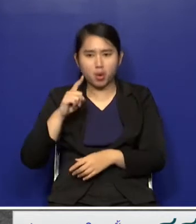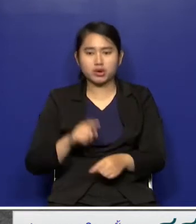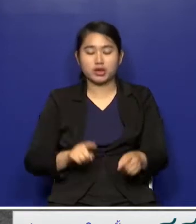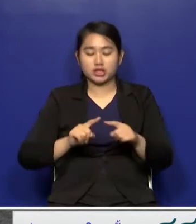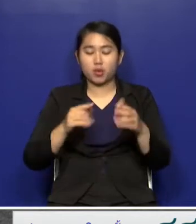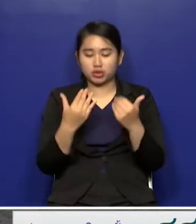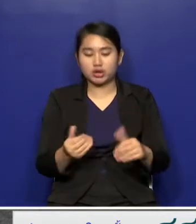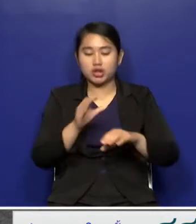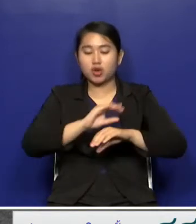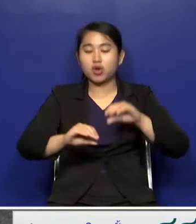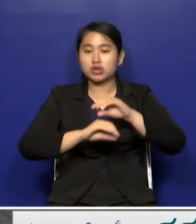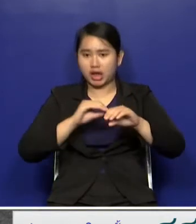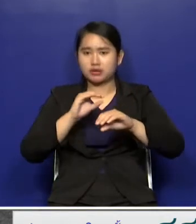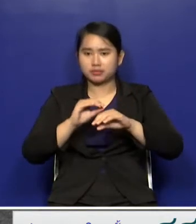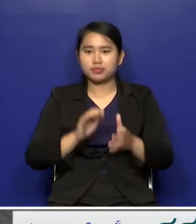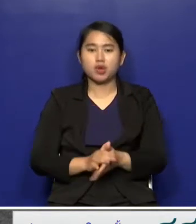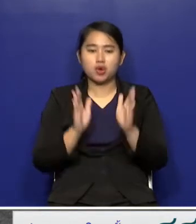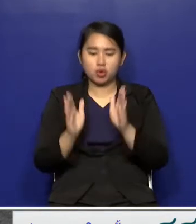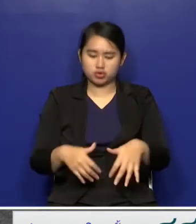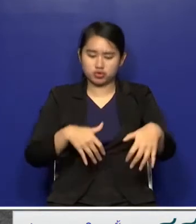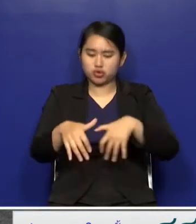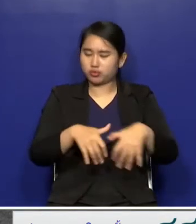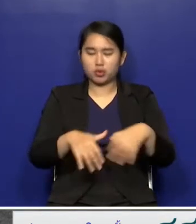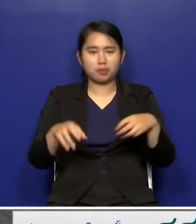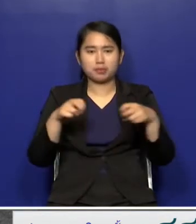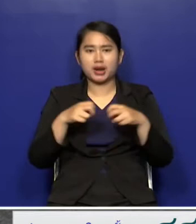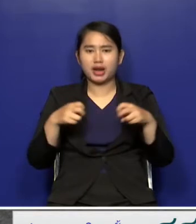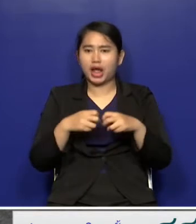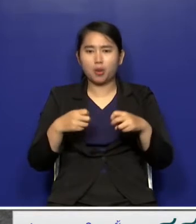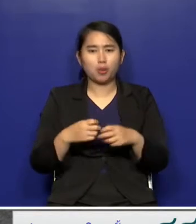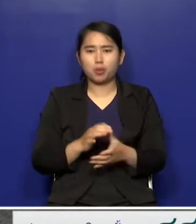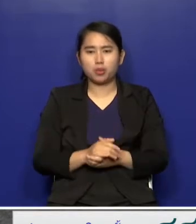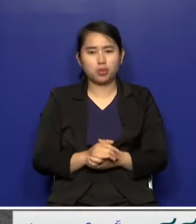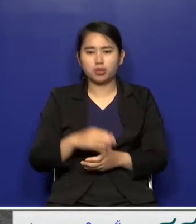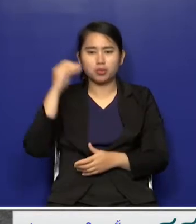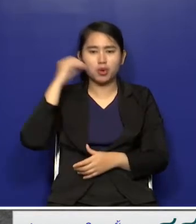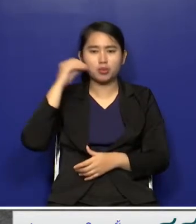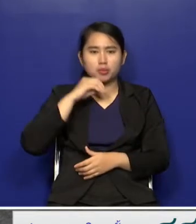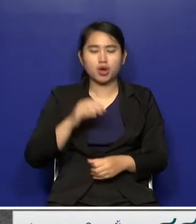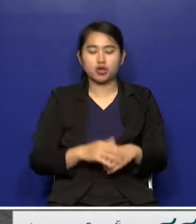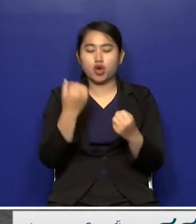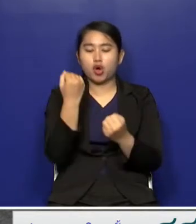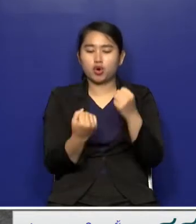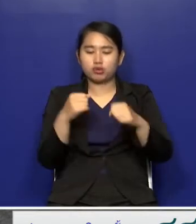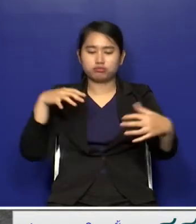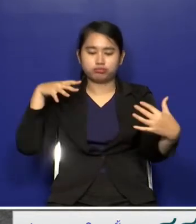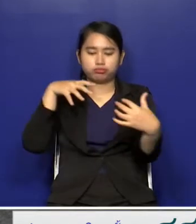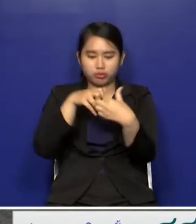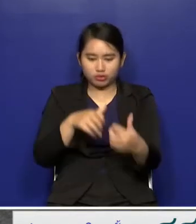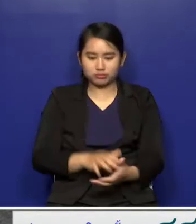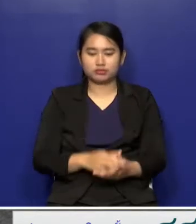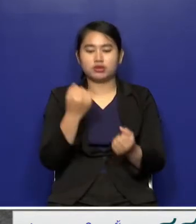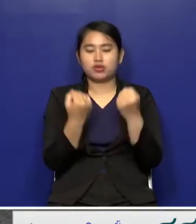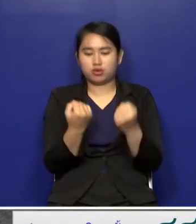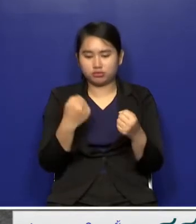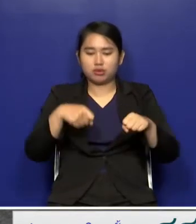เนี่ยพวกเราต้องเจออุบัติเหตุรายวันครับทำไมทานรถชนรถล้ม